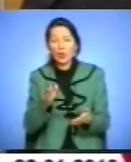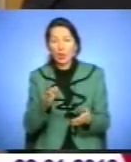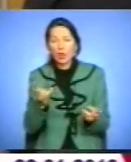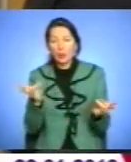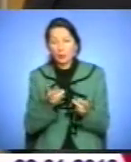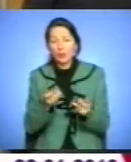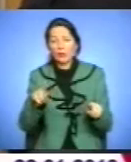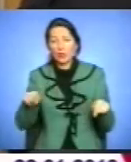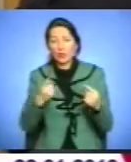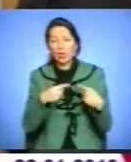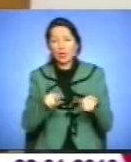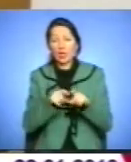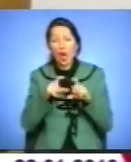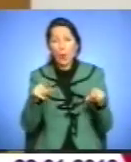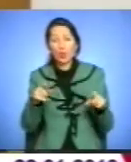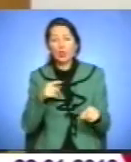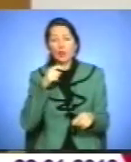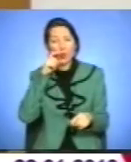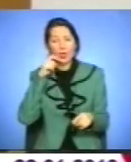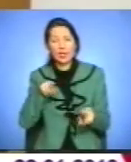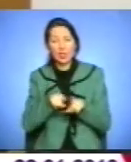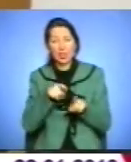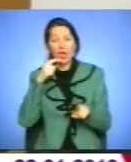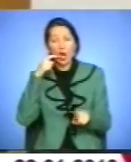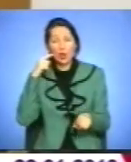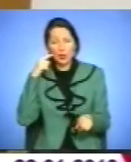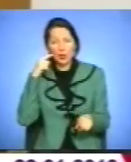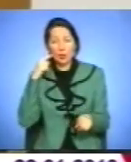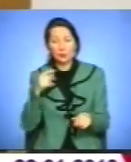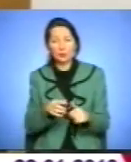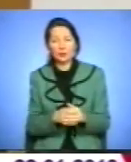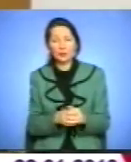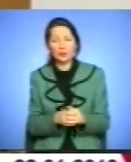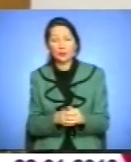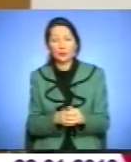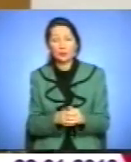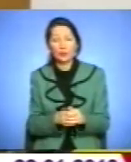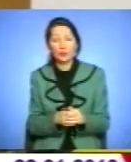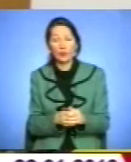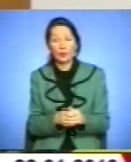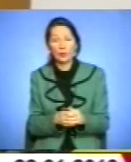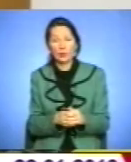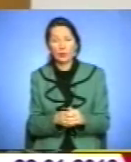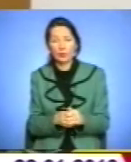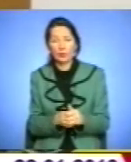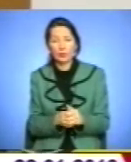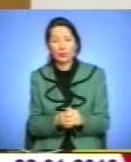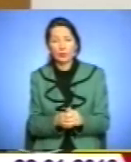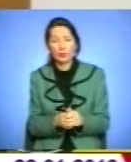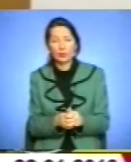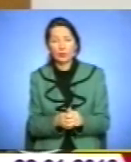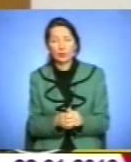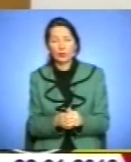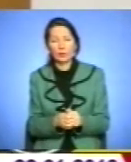Росії. І мушу повідомити і подякувати тутай владам, всім представникам обласної влади